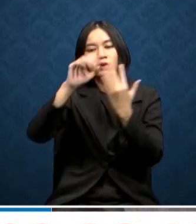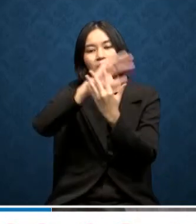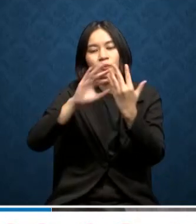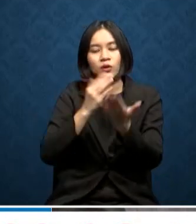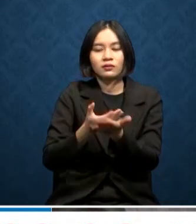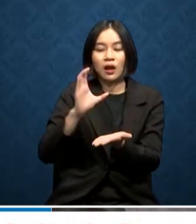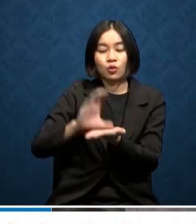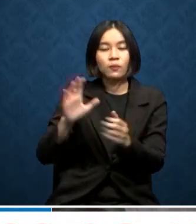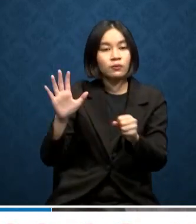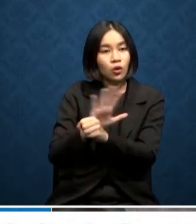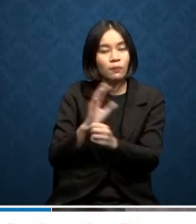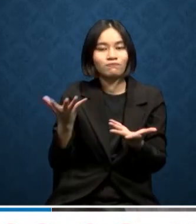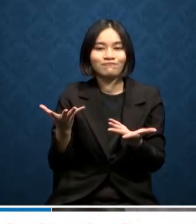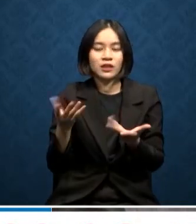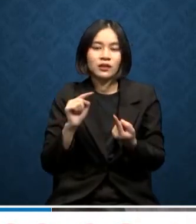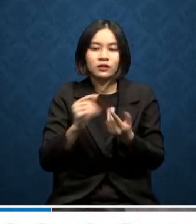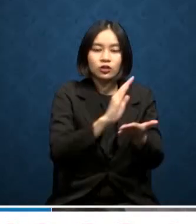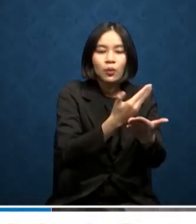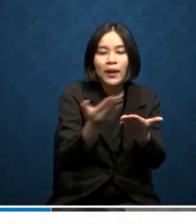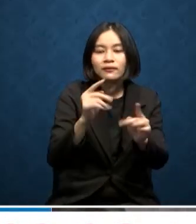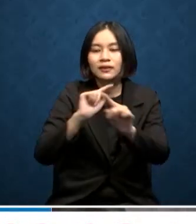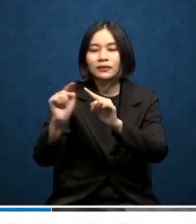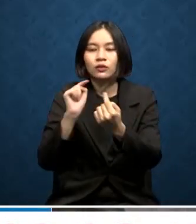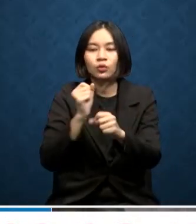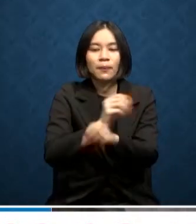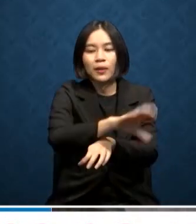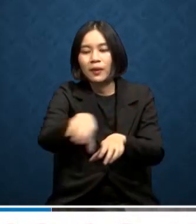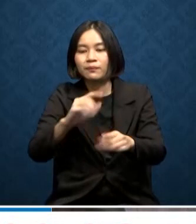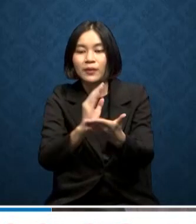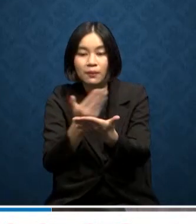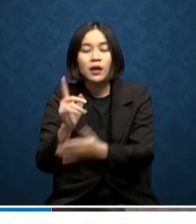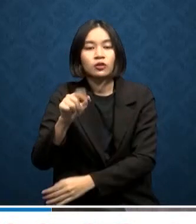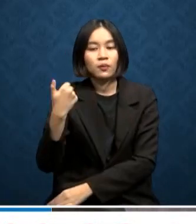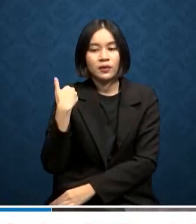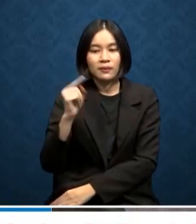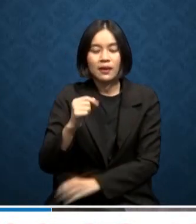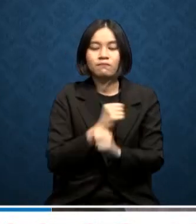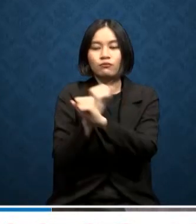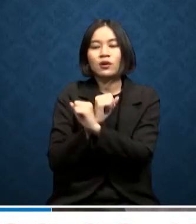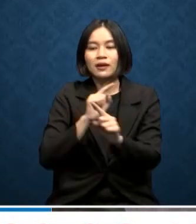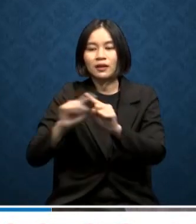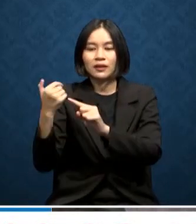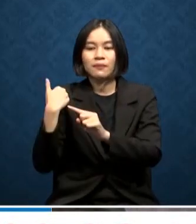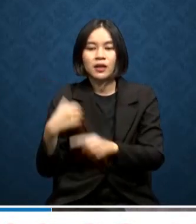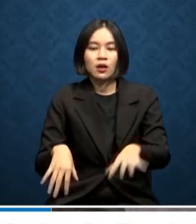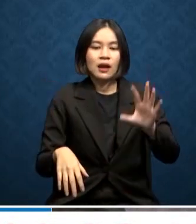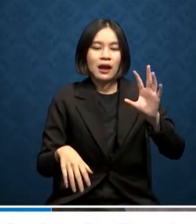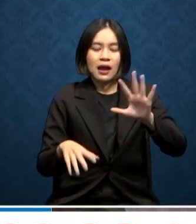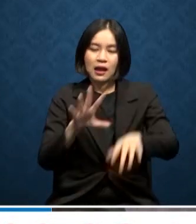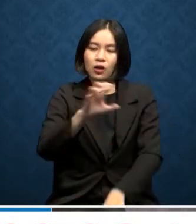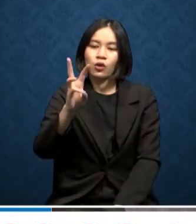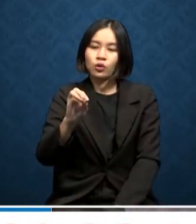นี้เต็มงบหรือว่าจะต้องไปแบ่งสรรพันธ์อื่นกับหน่วยงานอื่นนะครับแล้วก็มีงานป้องกันอื่นๆอีก564ล้านบาทปีหน้